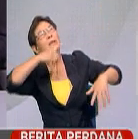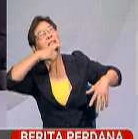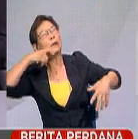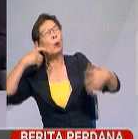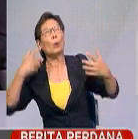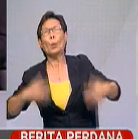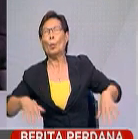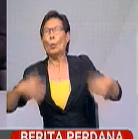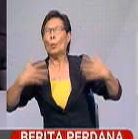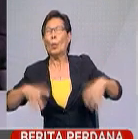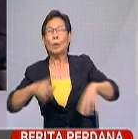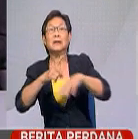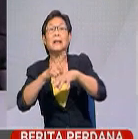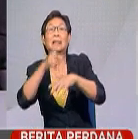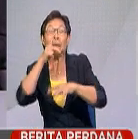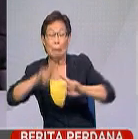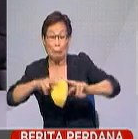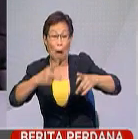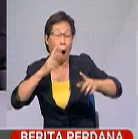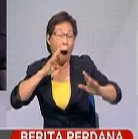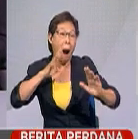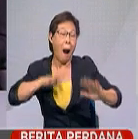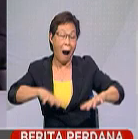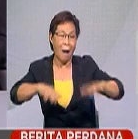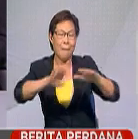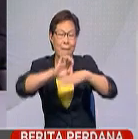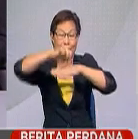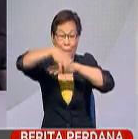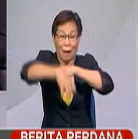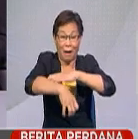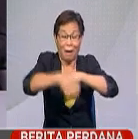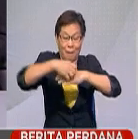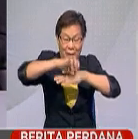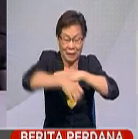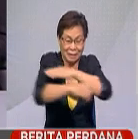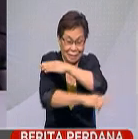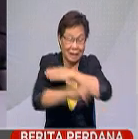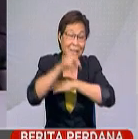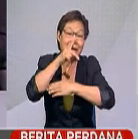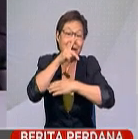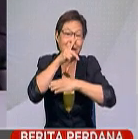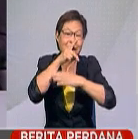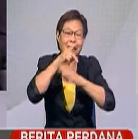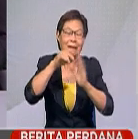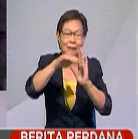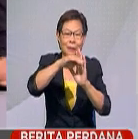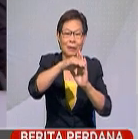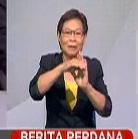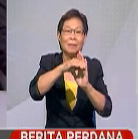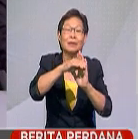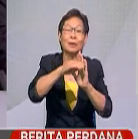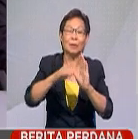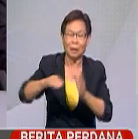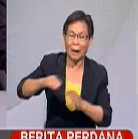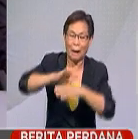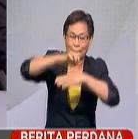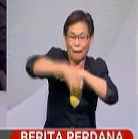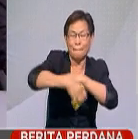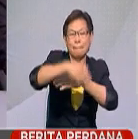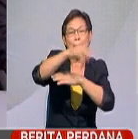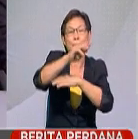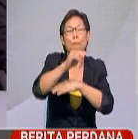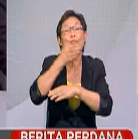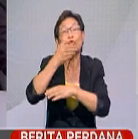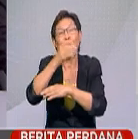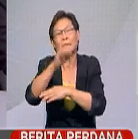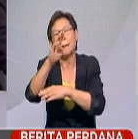luar biasa di Kedah menyebabkan paras air di empangan utama negeri, iaitu empangan Ahning, empangan Muda dan empangan Pedu